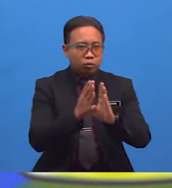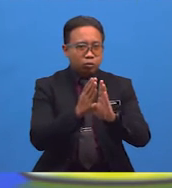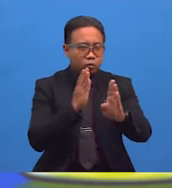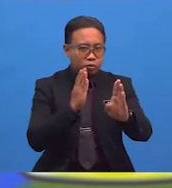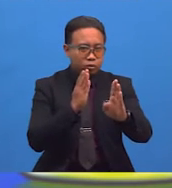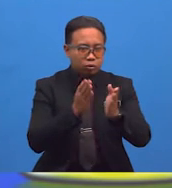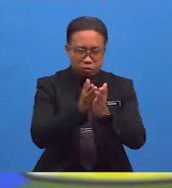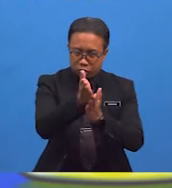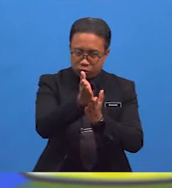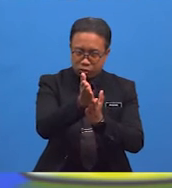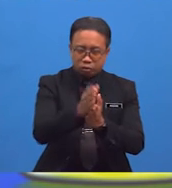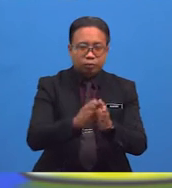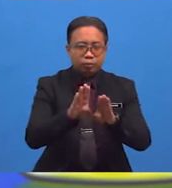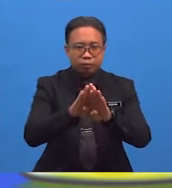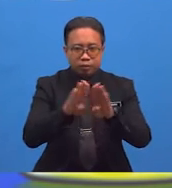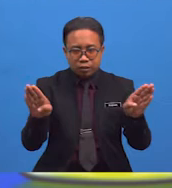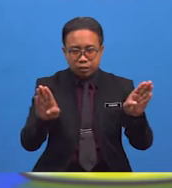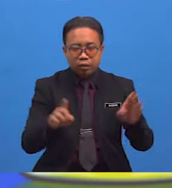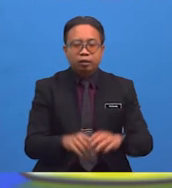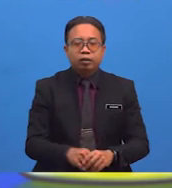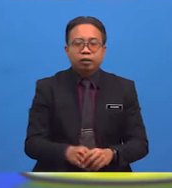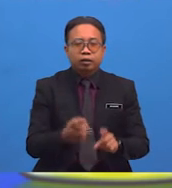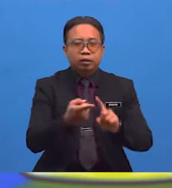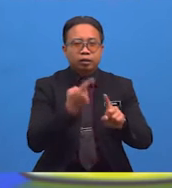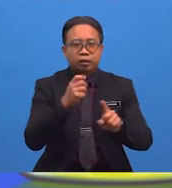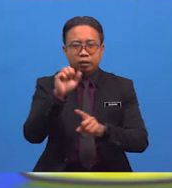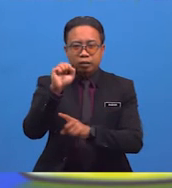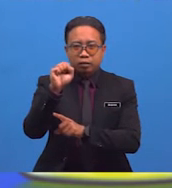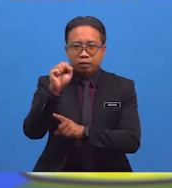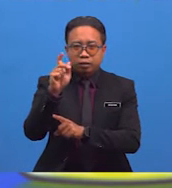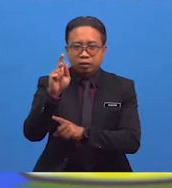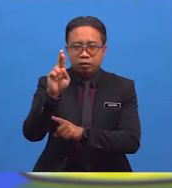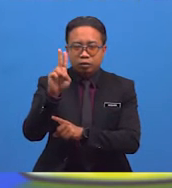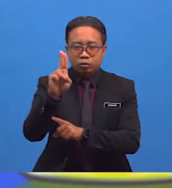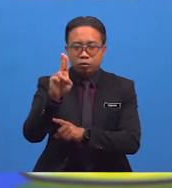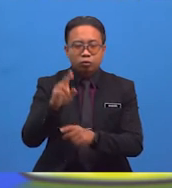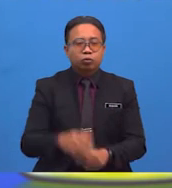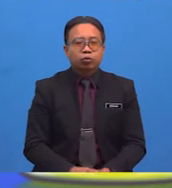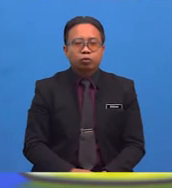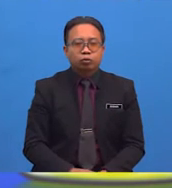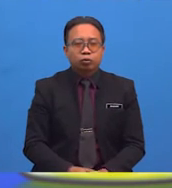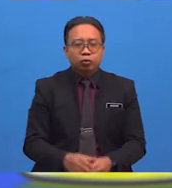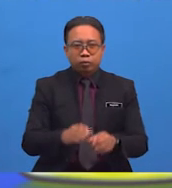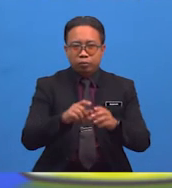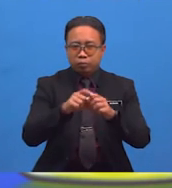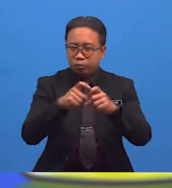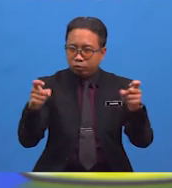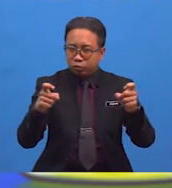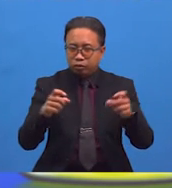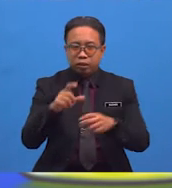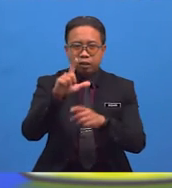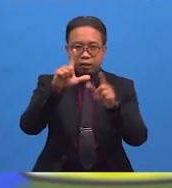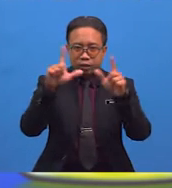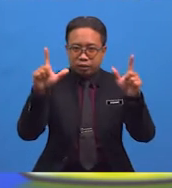akan memisahkan jalur duri logam dari skru sentuhan yang seterusnya